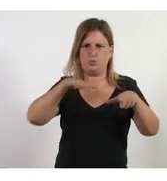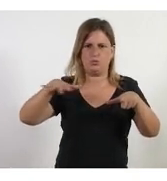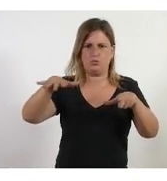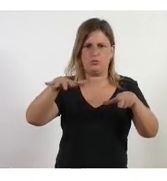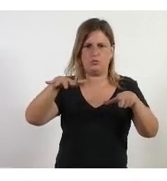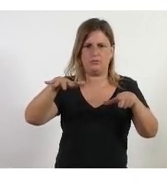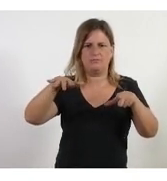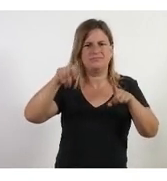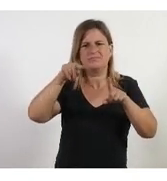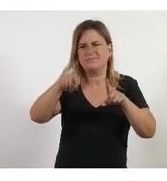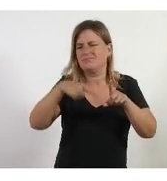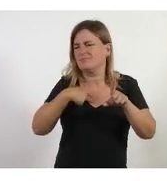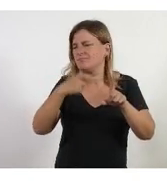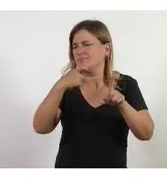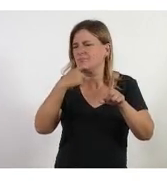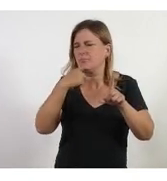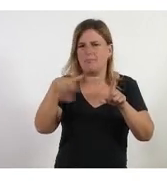És un lloc que t'agrada moltíssim.